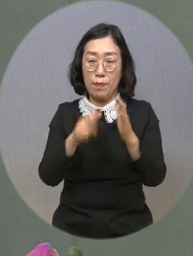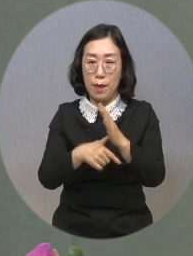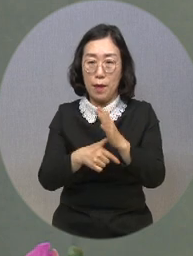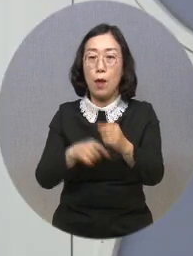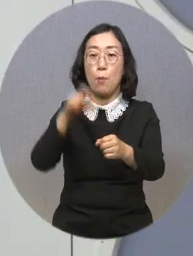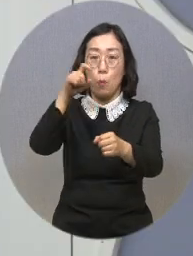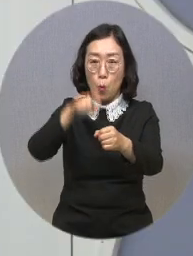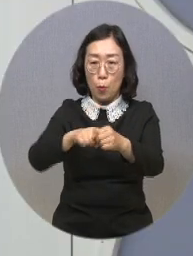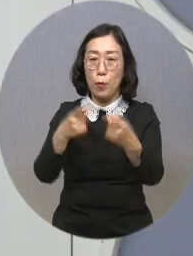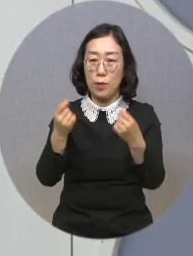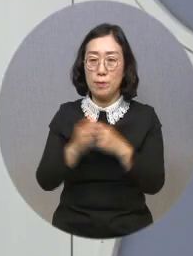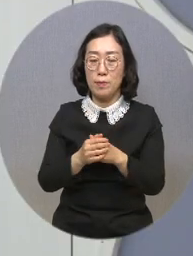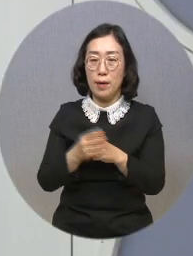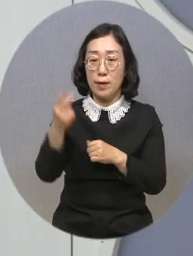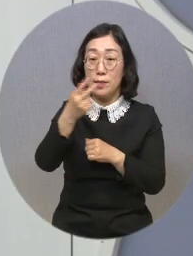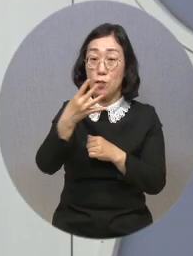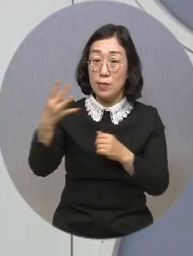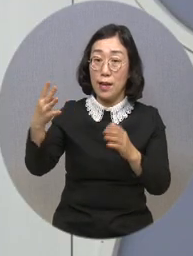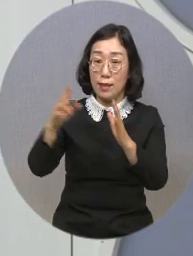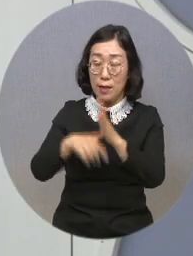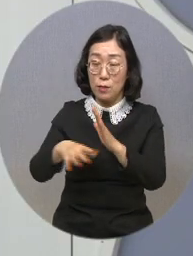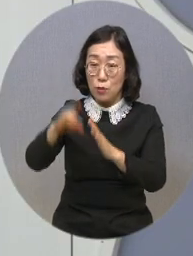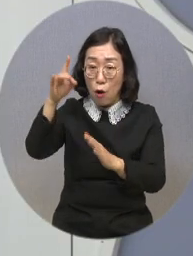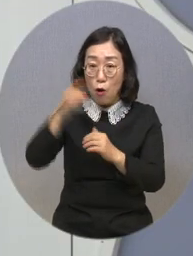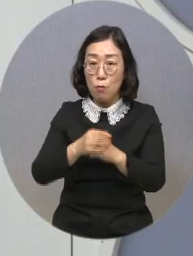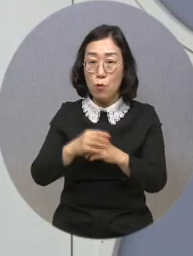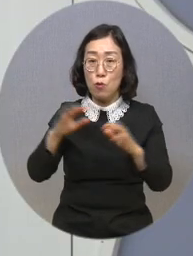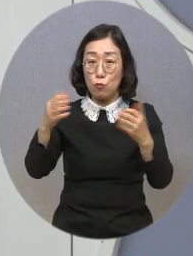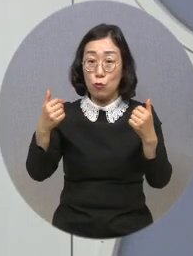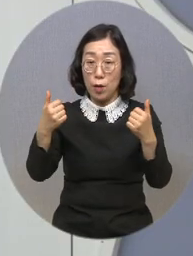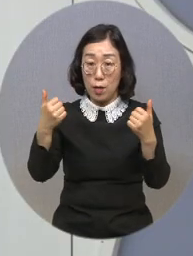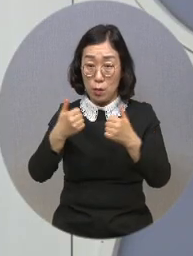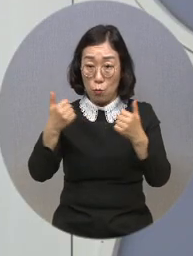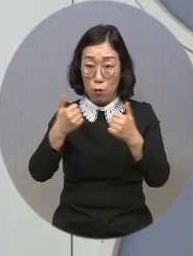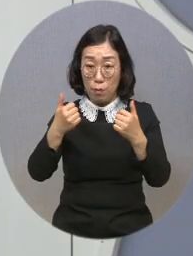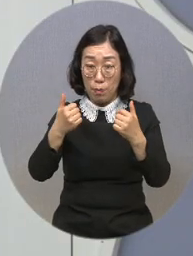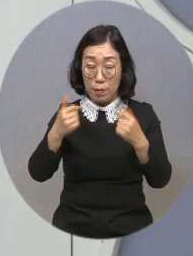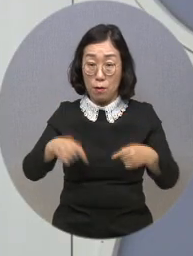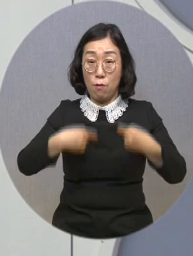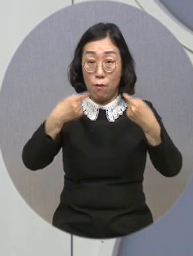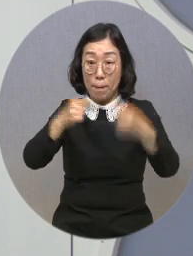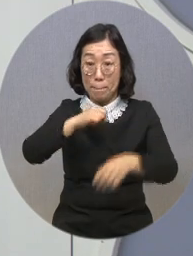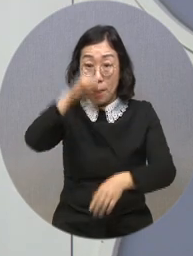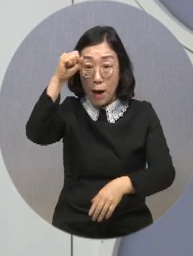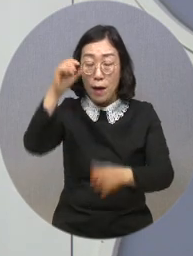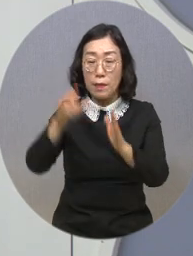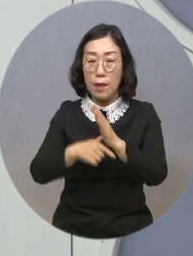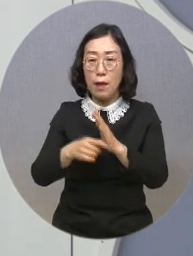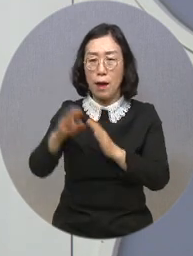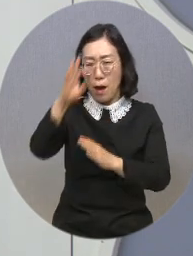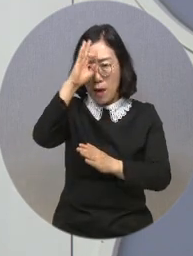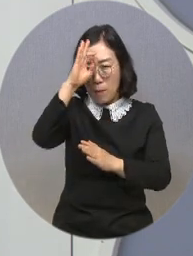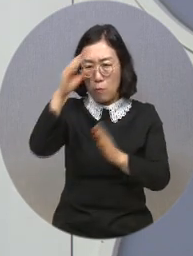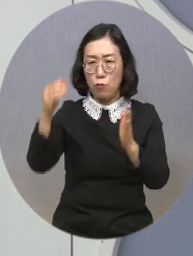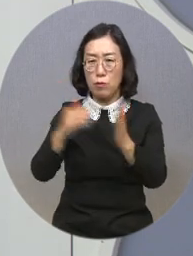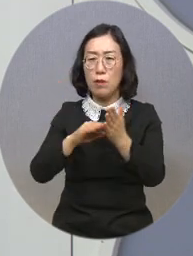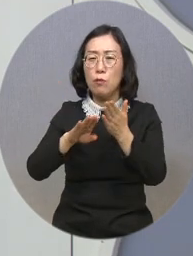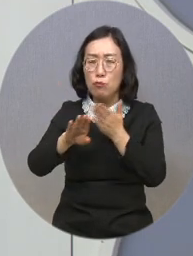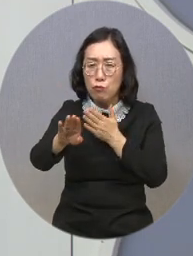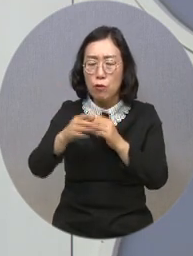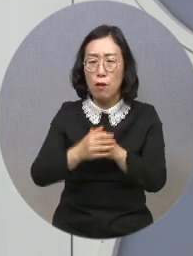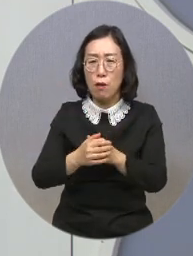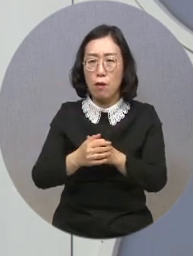모토였습니다. 2004년에 처음 국회의원 됐을 때부터도 IMF가 끝난 다음이라 민생이